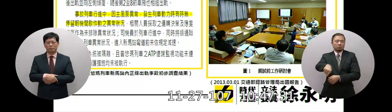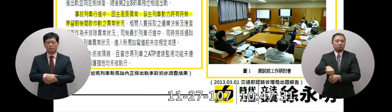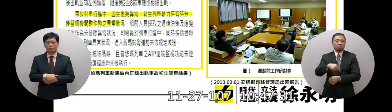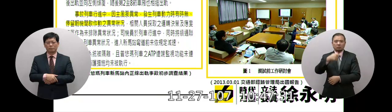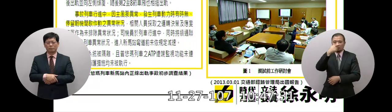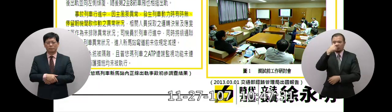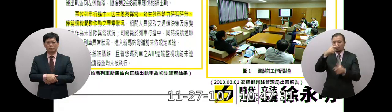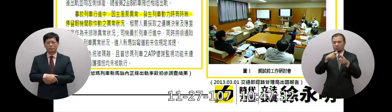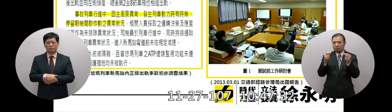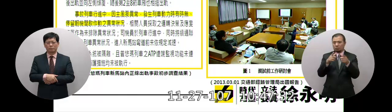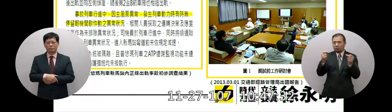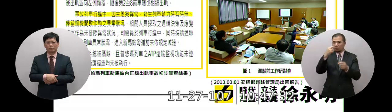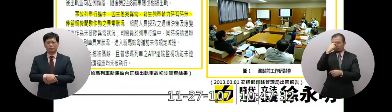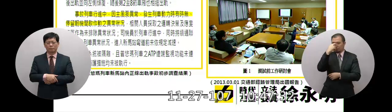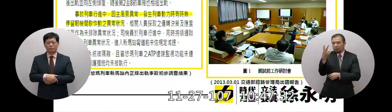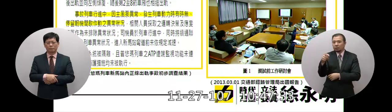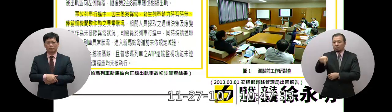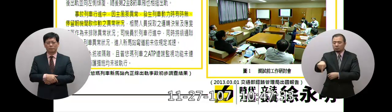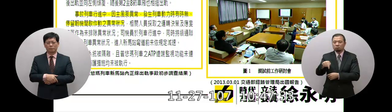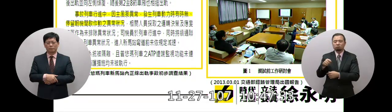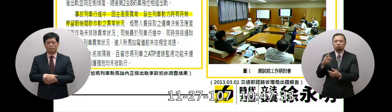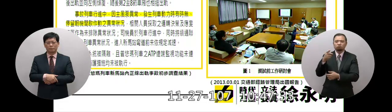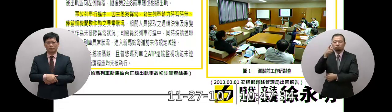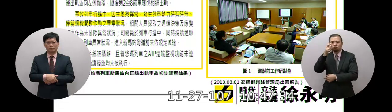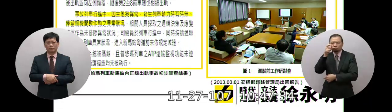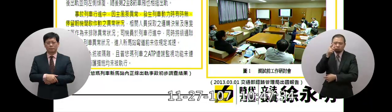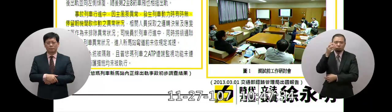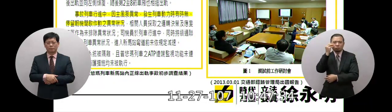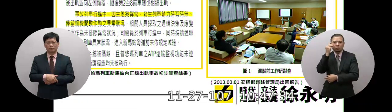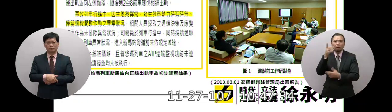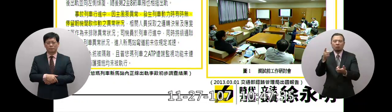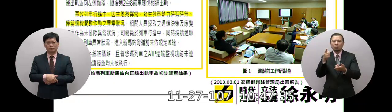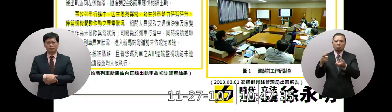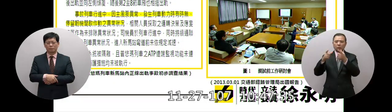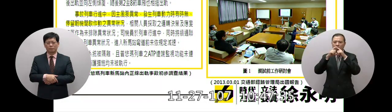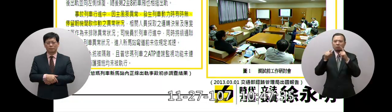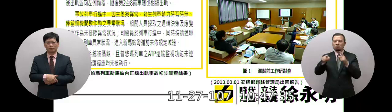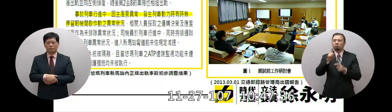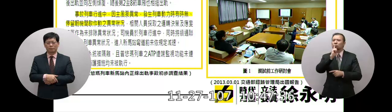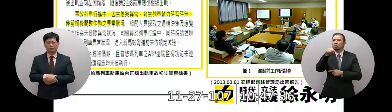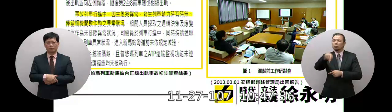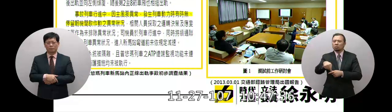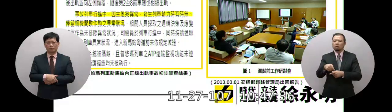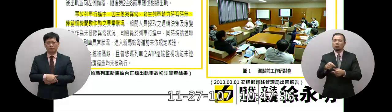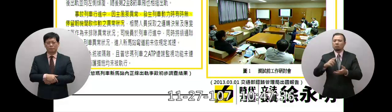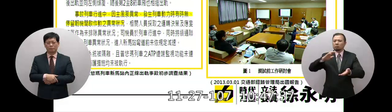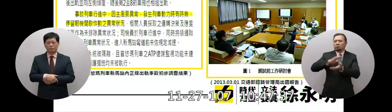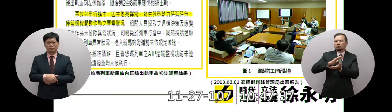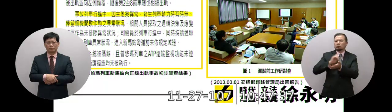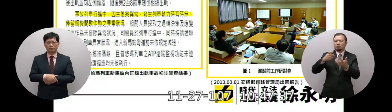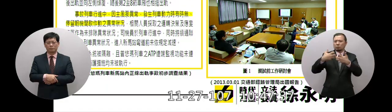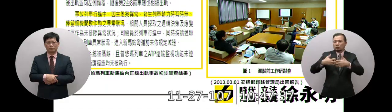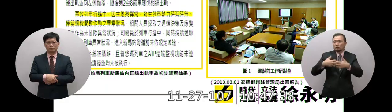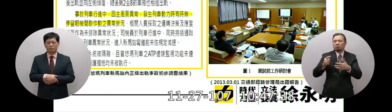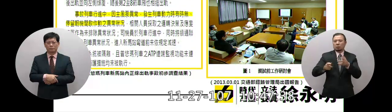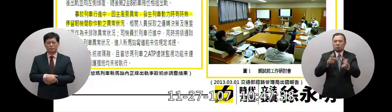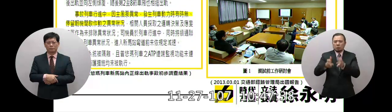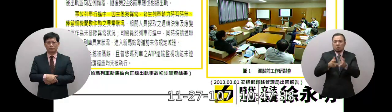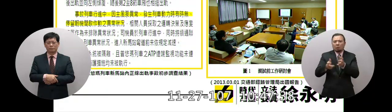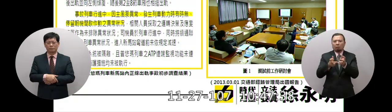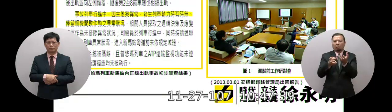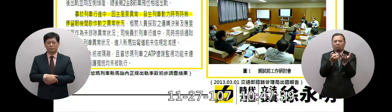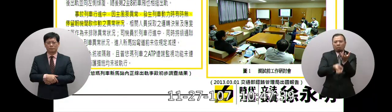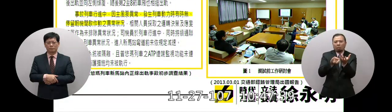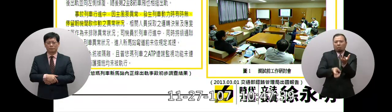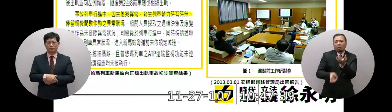看，去监造，那时候就说压缩机有问题了，就已经在说漏油，也就是说这个事情的发生不是今天